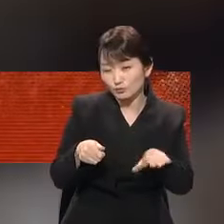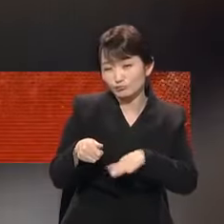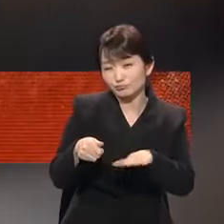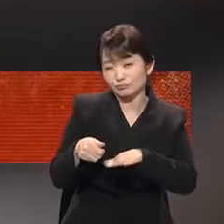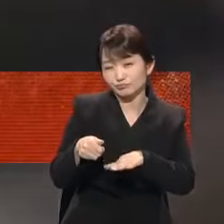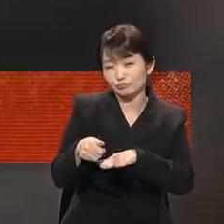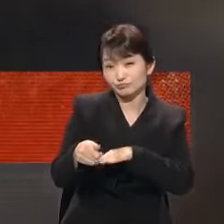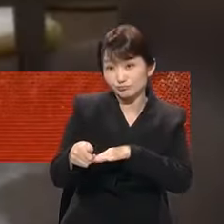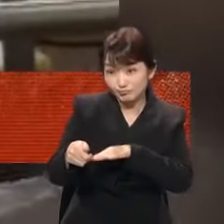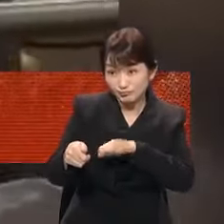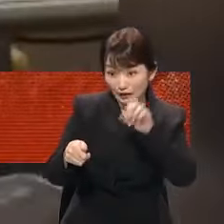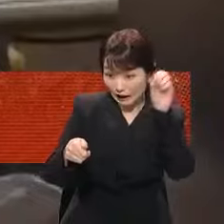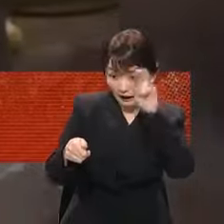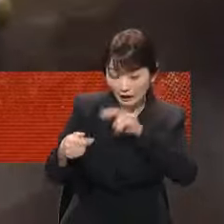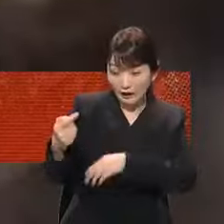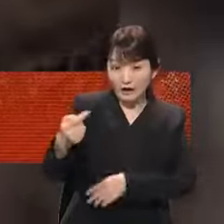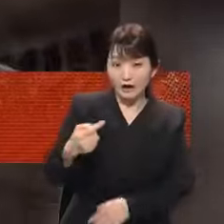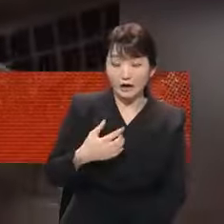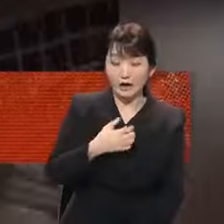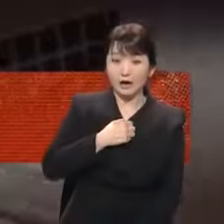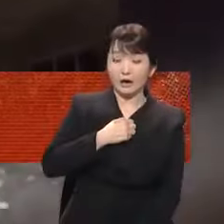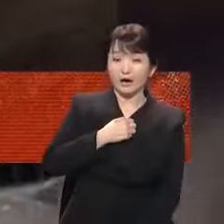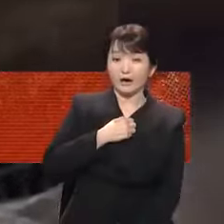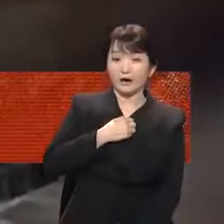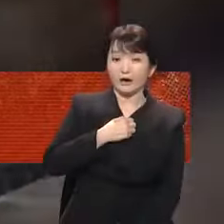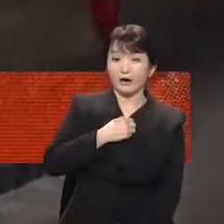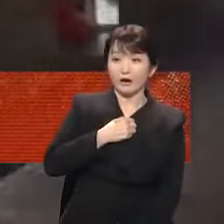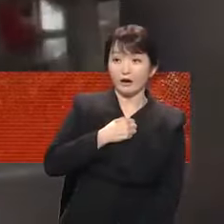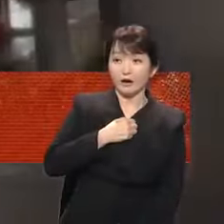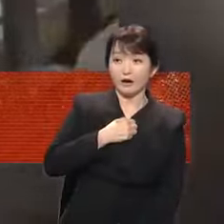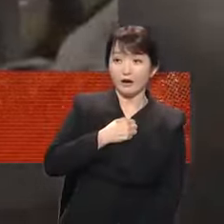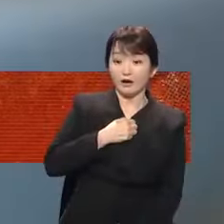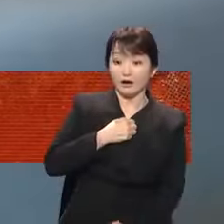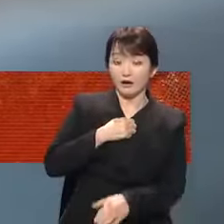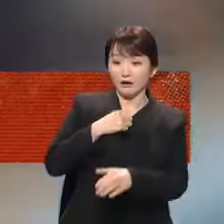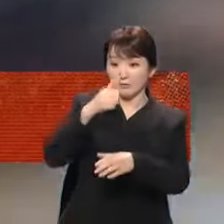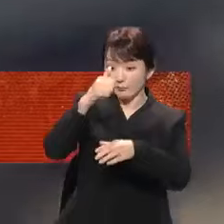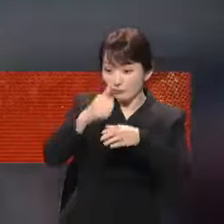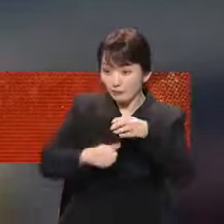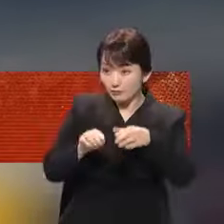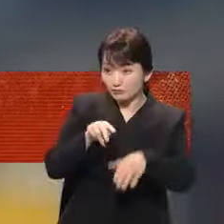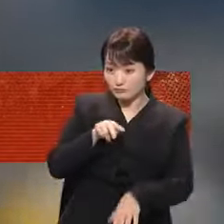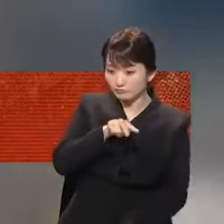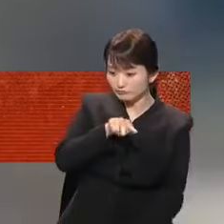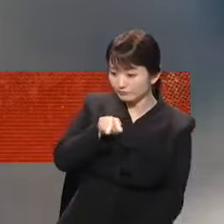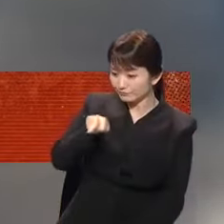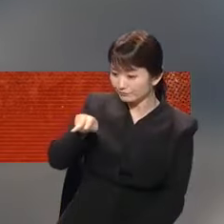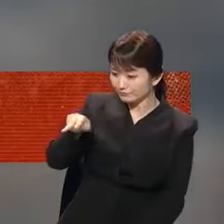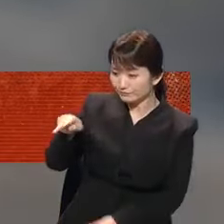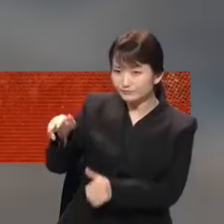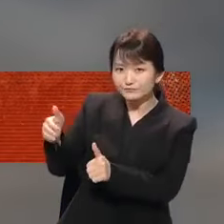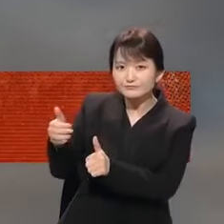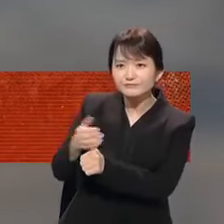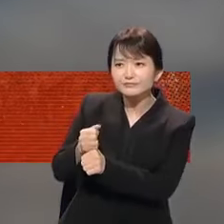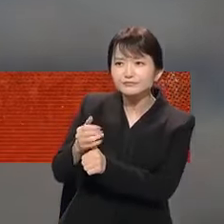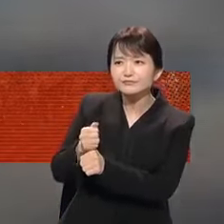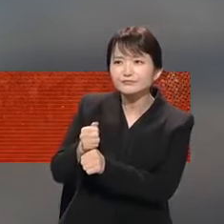치는데 갑작스러운 사슴의 등장에 놀란 사람들 물에 들어가지는 못하고 멀찍이 서서 사슴을 잡아보려고만